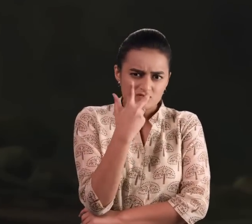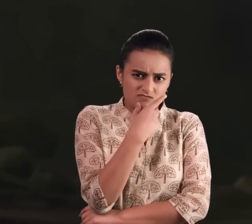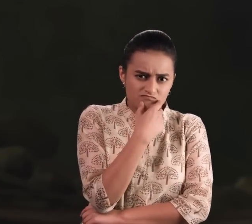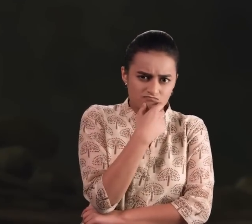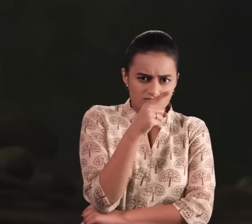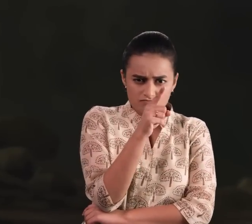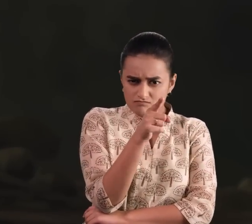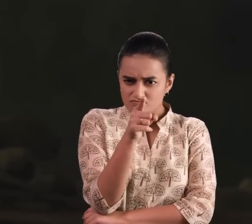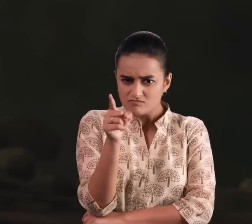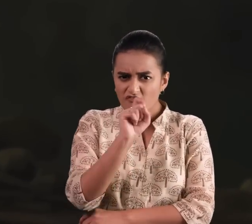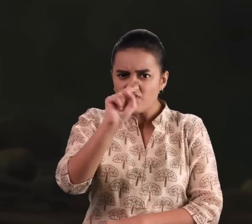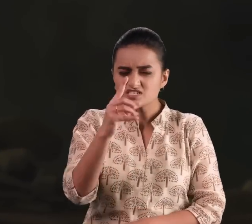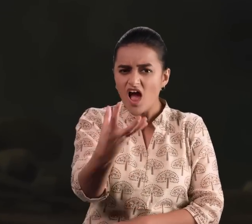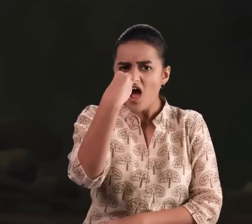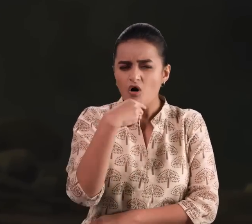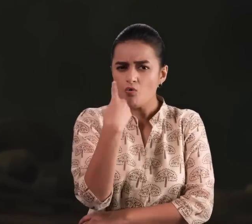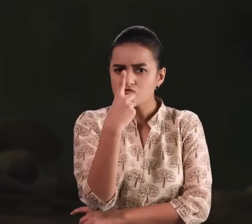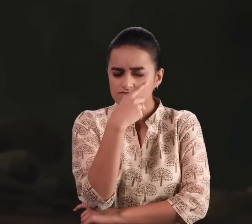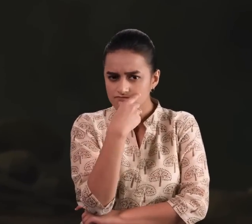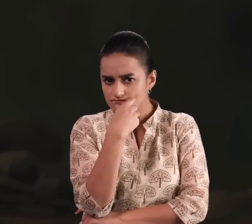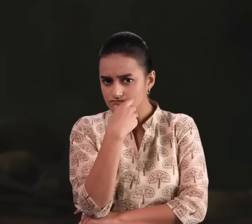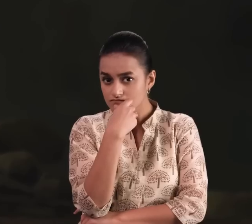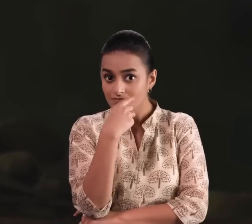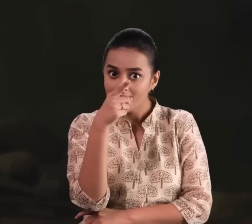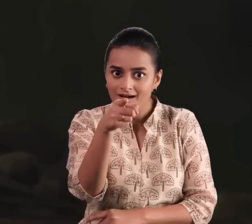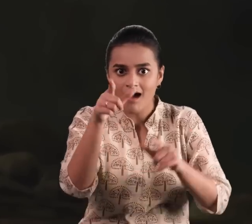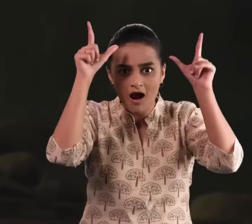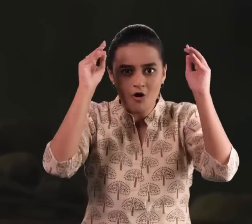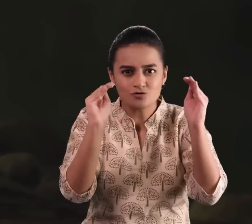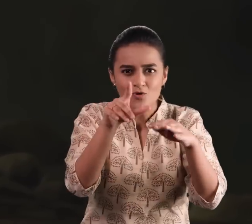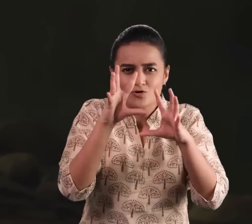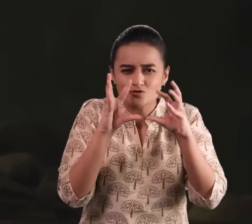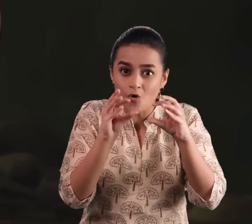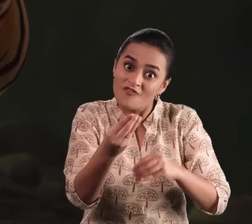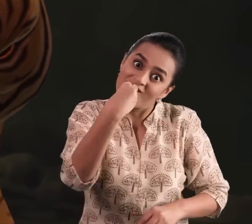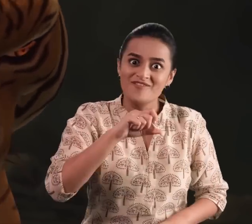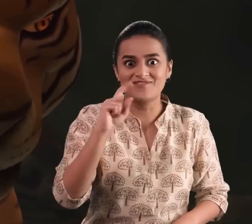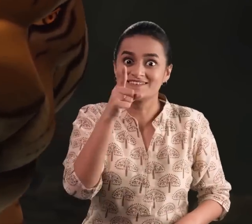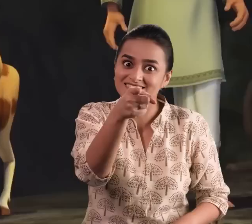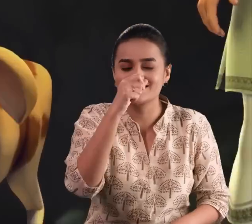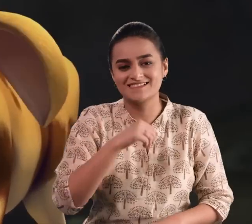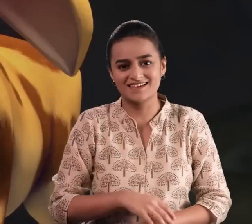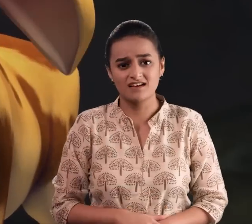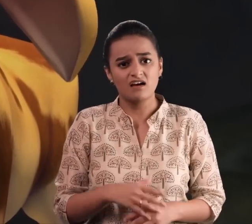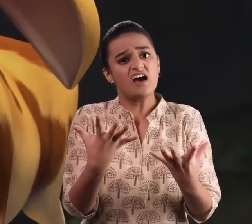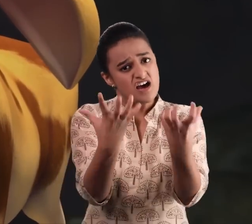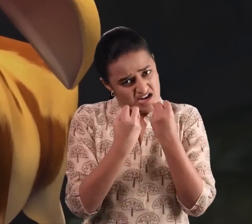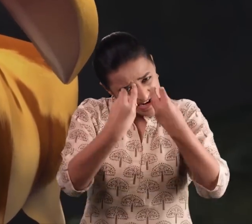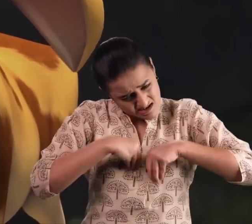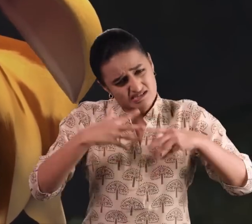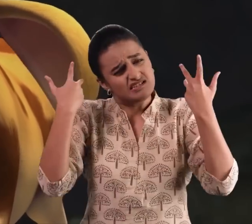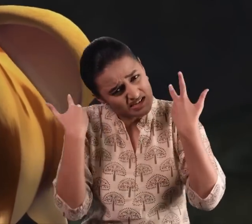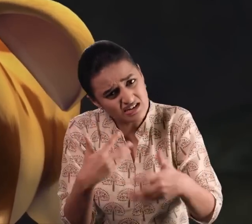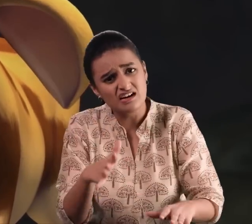क्या करूं? इनमें से किससे शुरुआत करूं? बच्चे के नरम मांस से शुरू करता हूं। मुझे खा